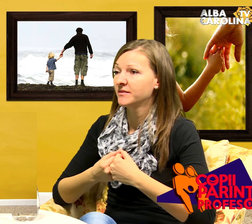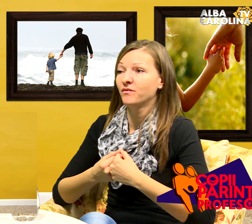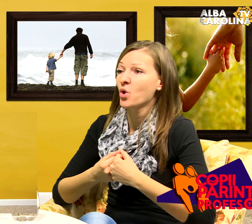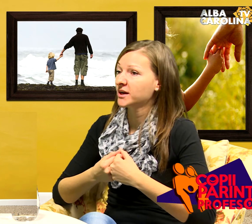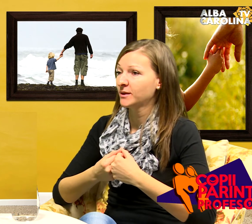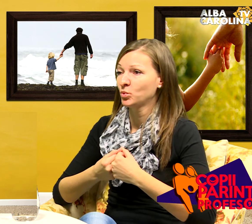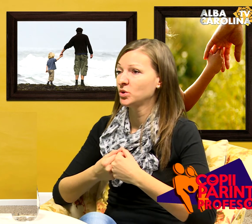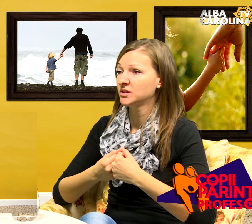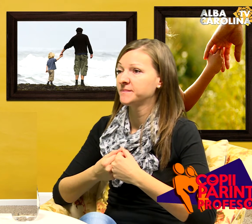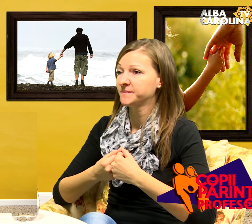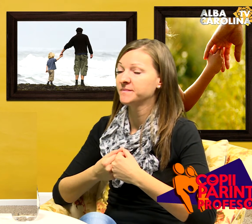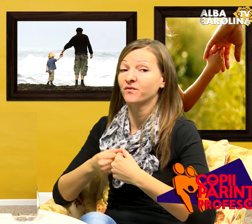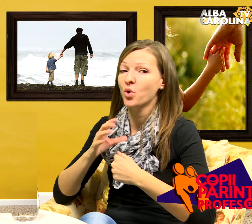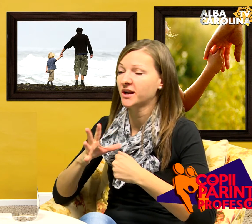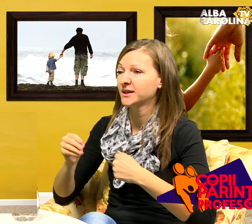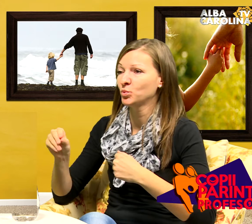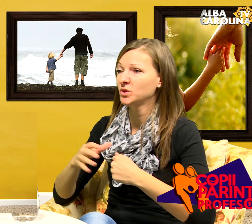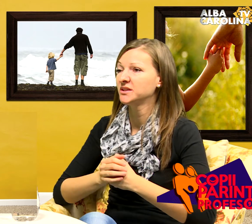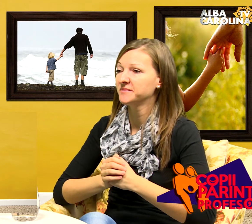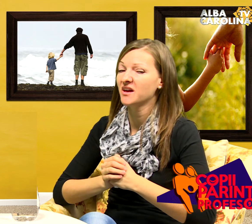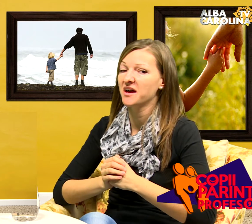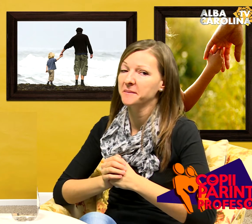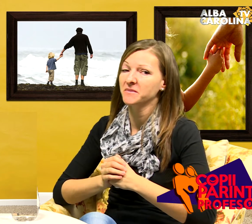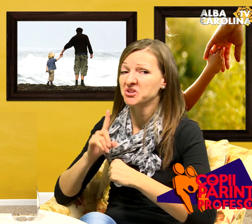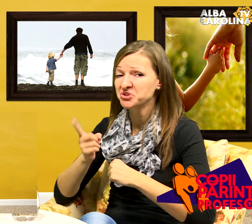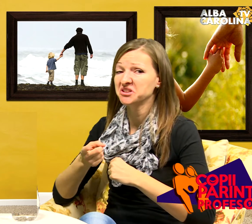Îi place să scrie, place să deseneze.